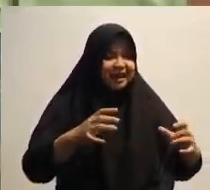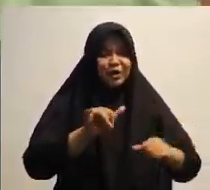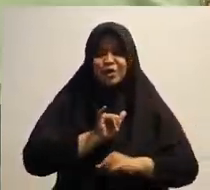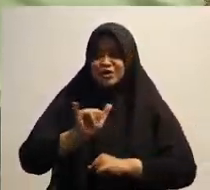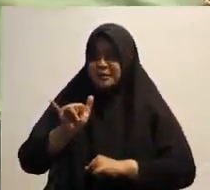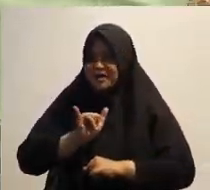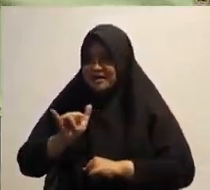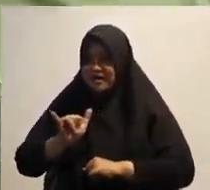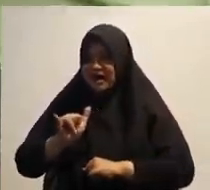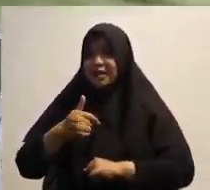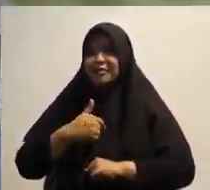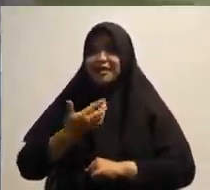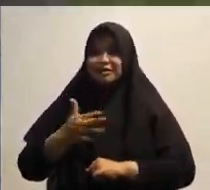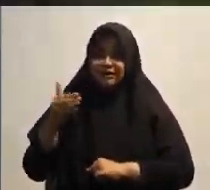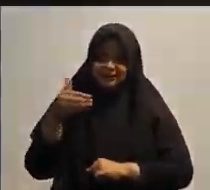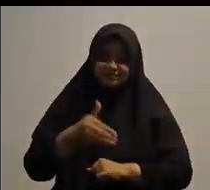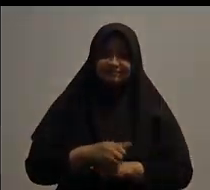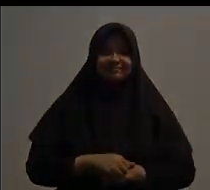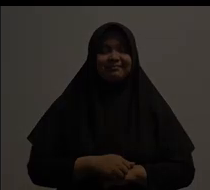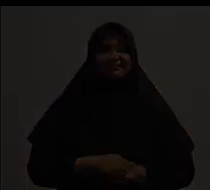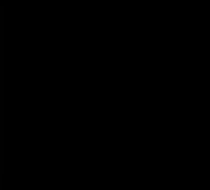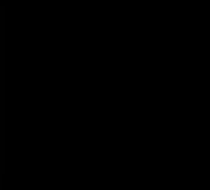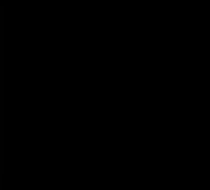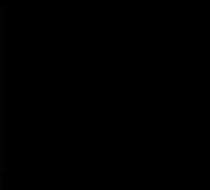Terima kasih banyak. Sama-sama setelah sudi mengunjungi tenang.